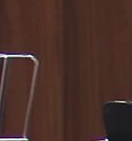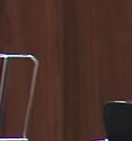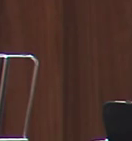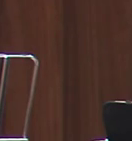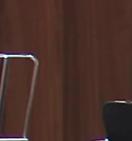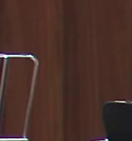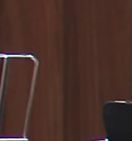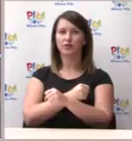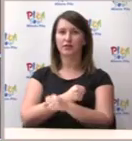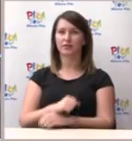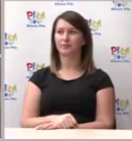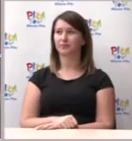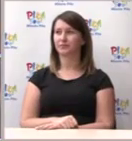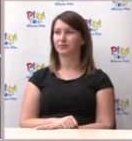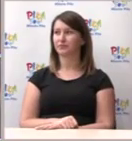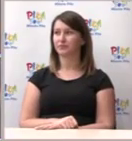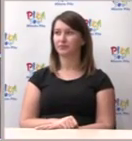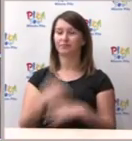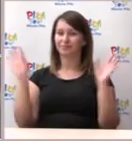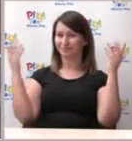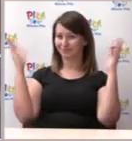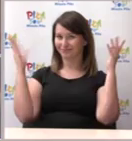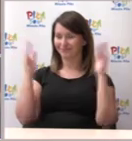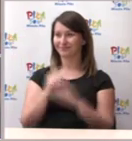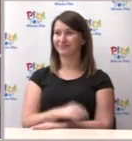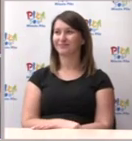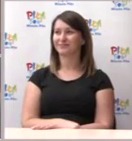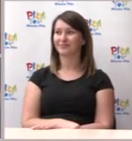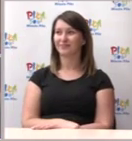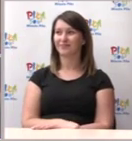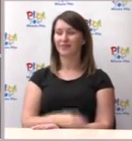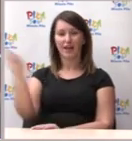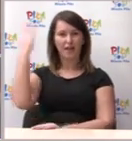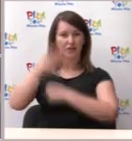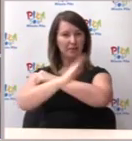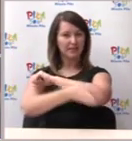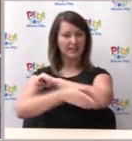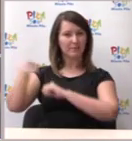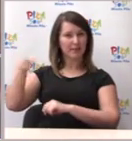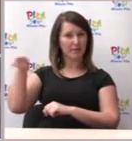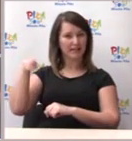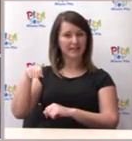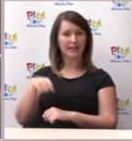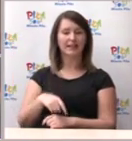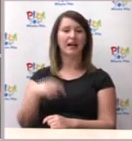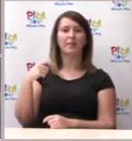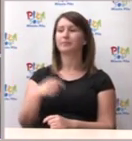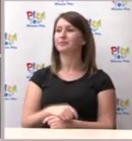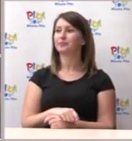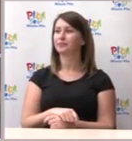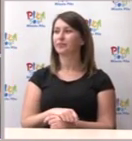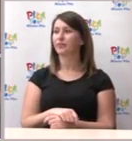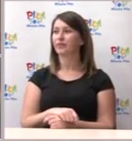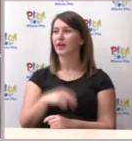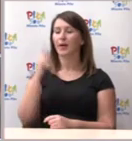Piechockiego. A już jest. Witam zastępcę prezydenta miasta Piły pana Krzysztofa Szewca